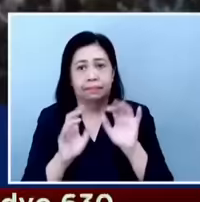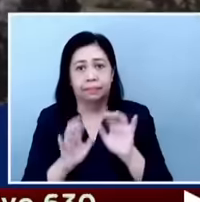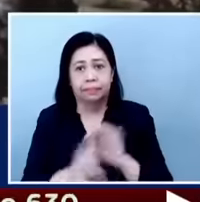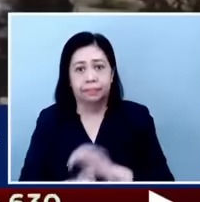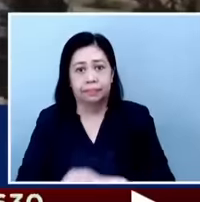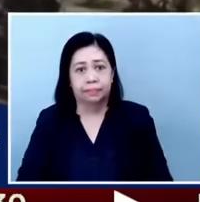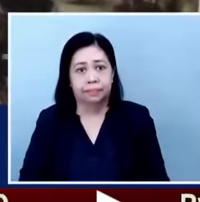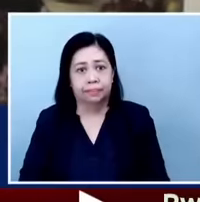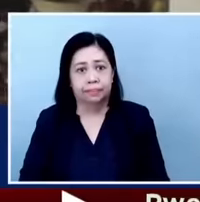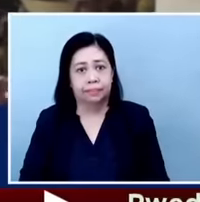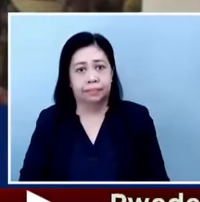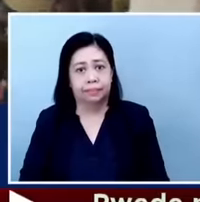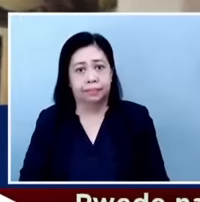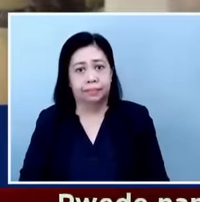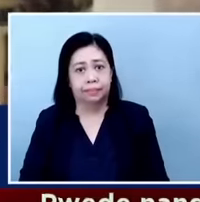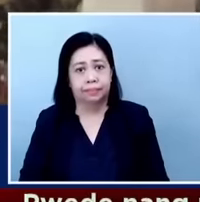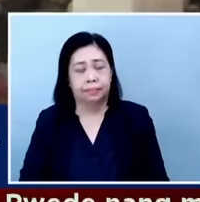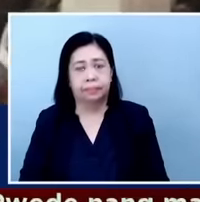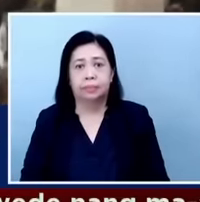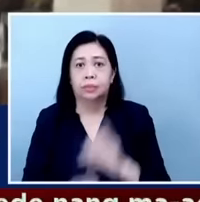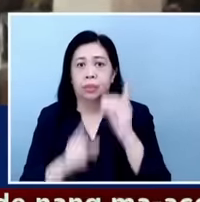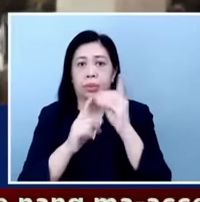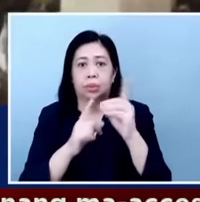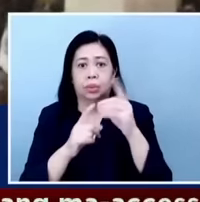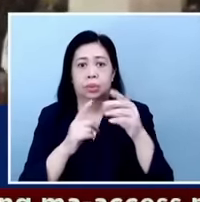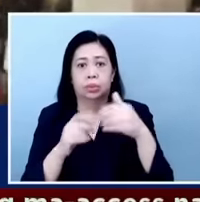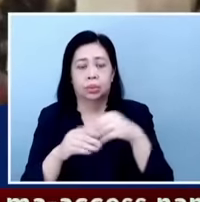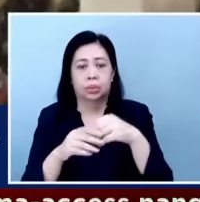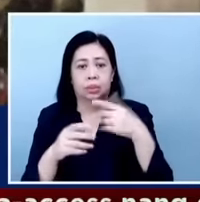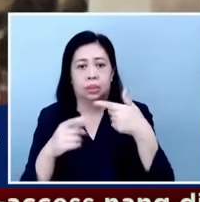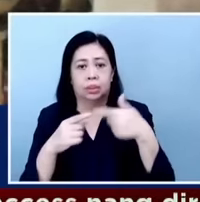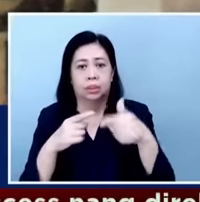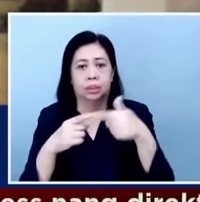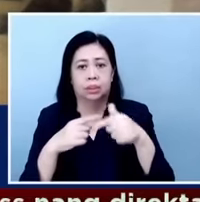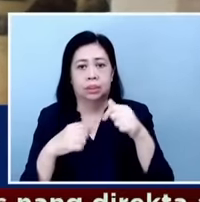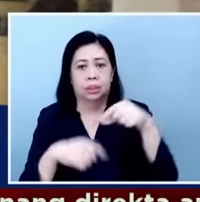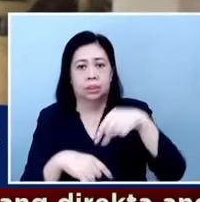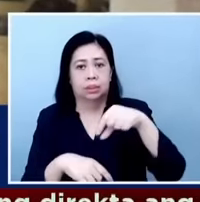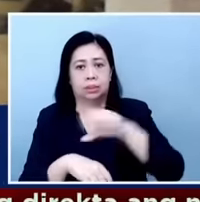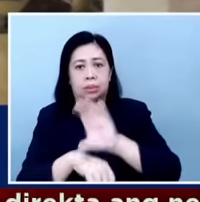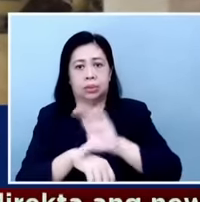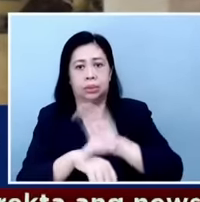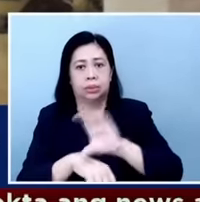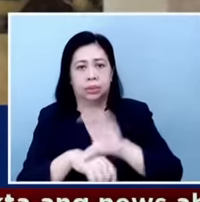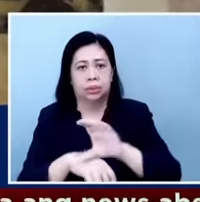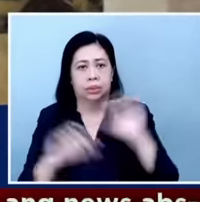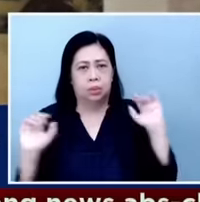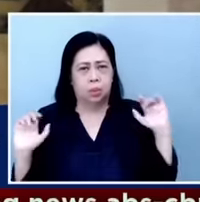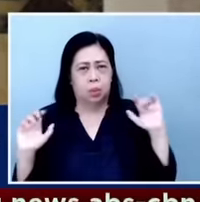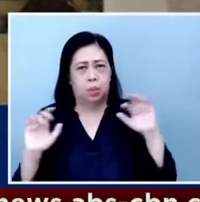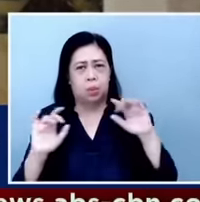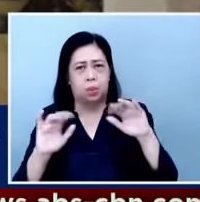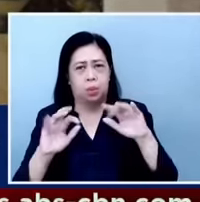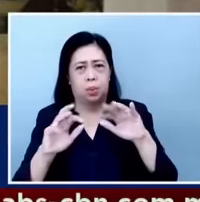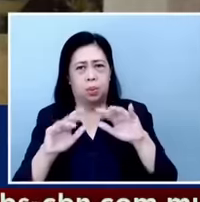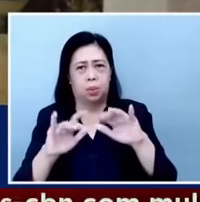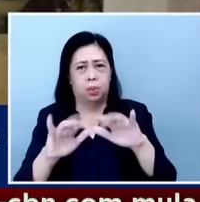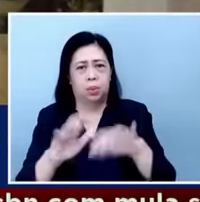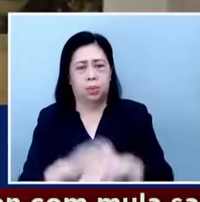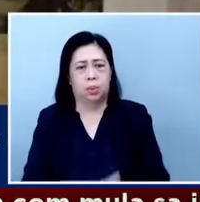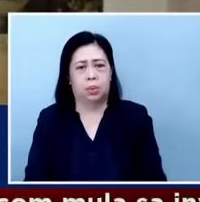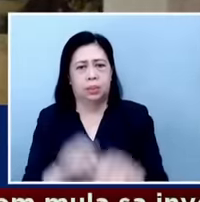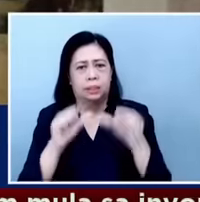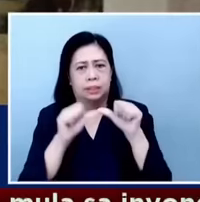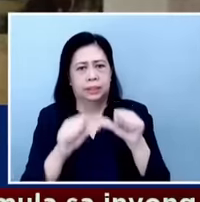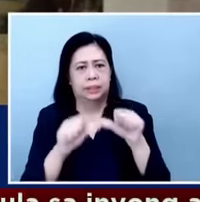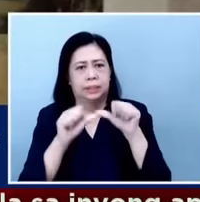Sa may pintuan ng Quiapo Church. Nagpasukan na, nagdagsaan na. Tuloy-tuloy na.